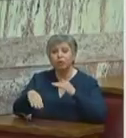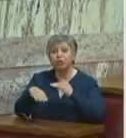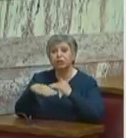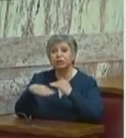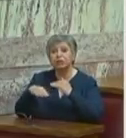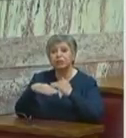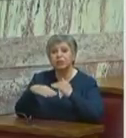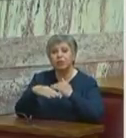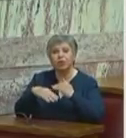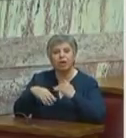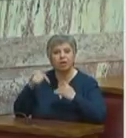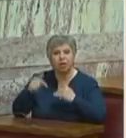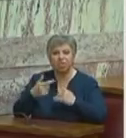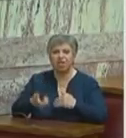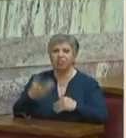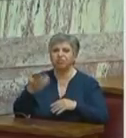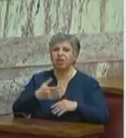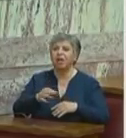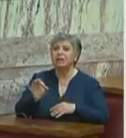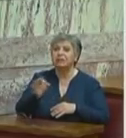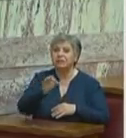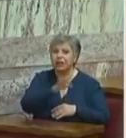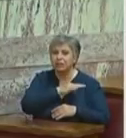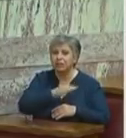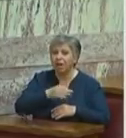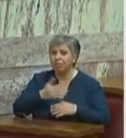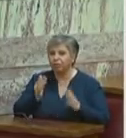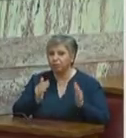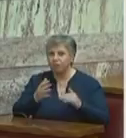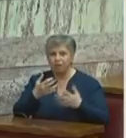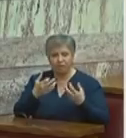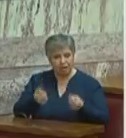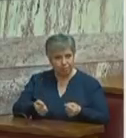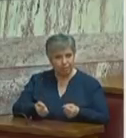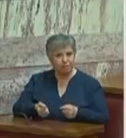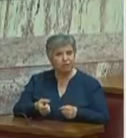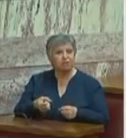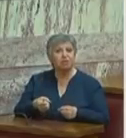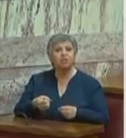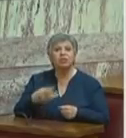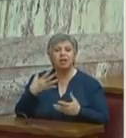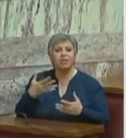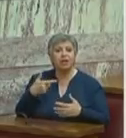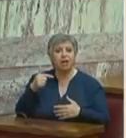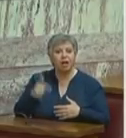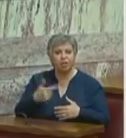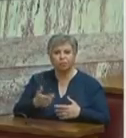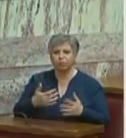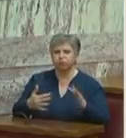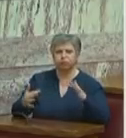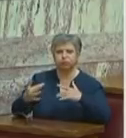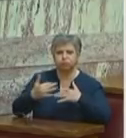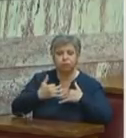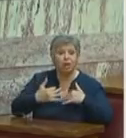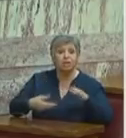και βράχους του Αιγαίου. Να μιλήσω για τις νέες προσφυγικές και μεταναστευτικές ροές στον Εύρο και